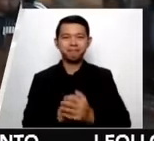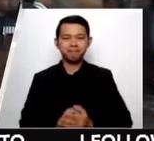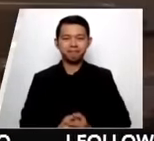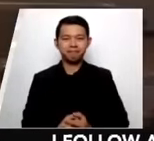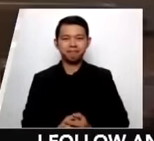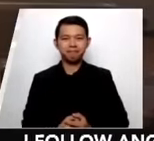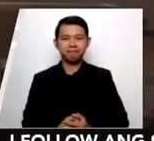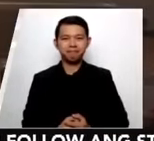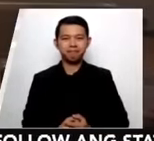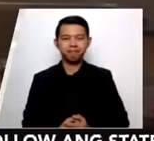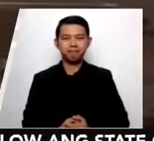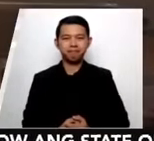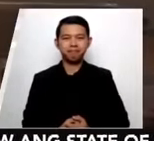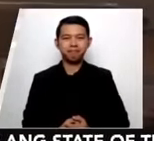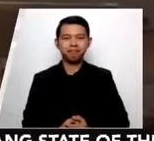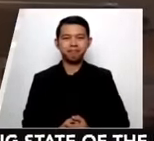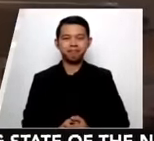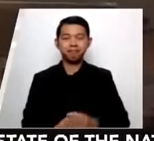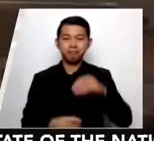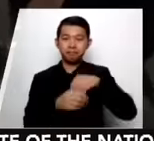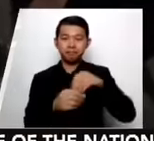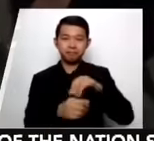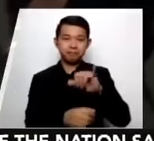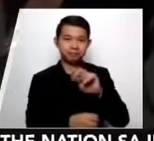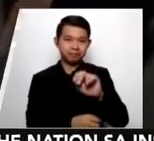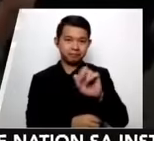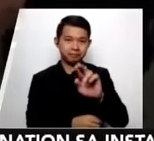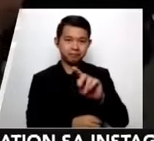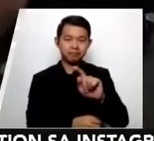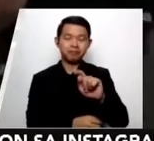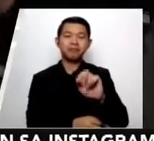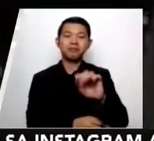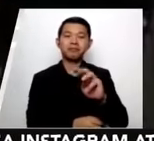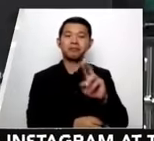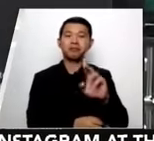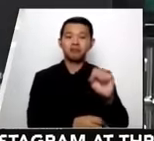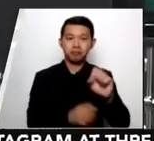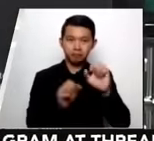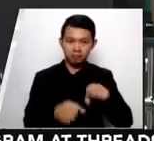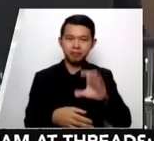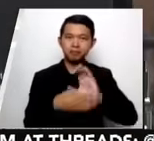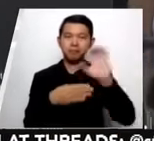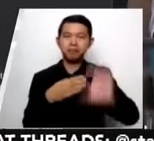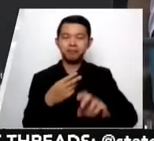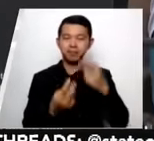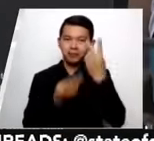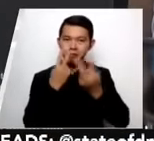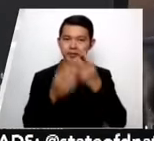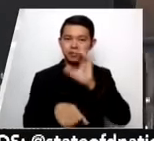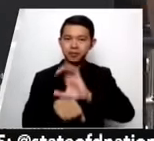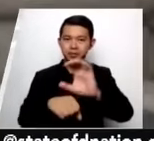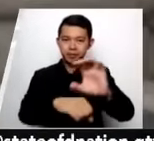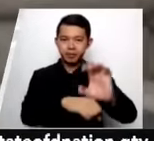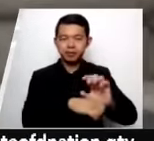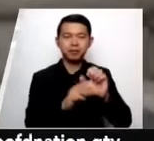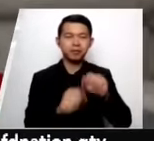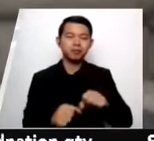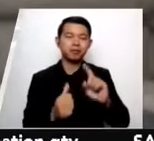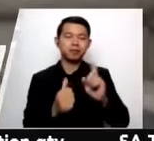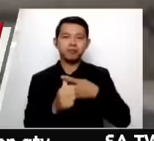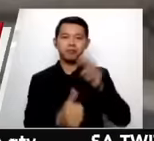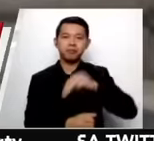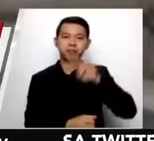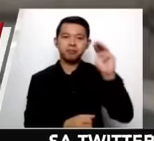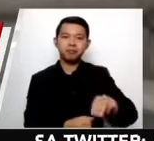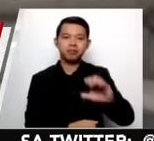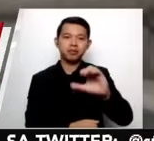Sa loob ng Intramuros, Maynila, maaari mo nang makumpleto ang bisita iglesia. Pwedeng unahin ang Manila Cathedral. Very